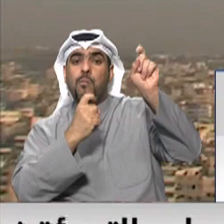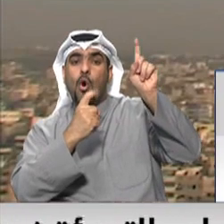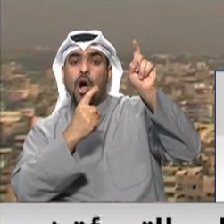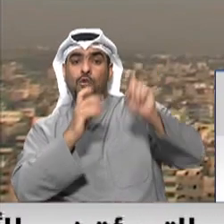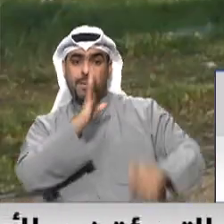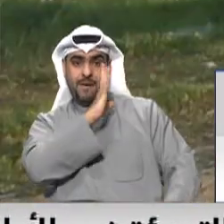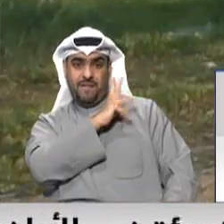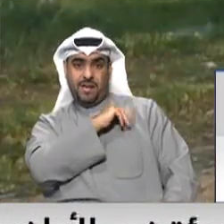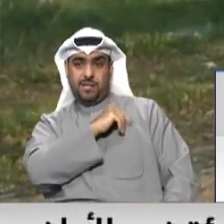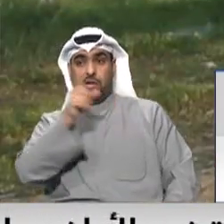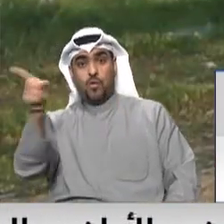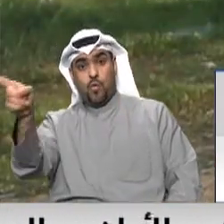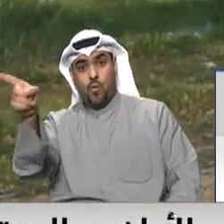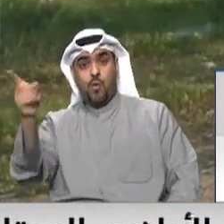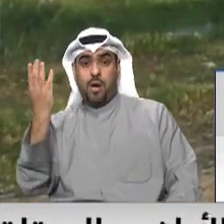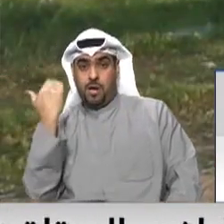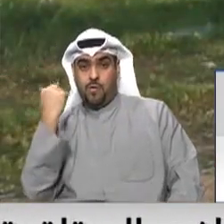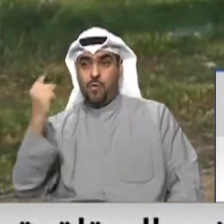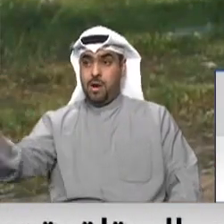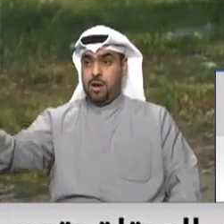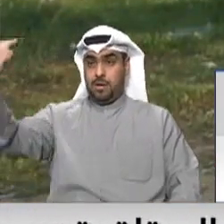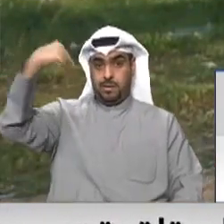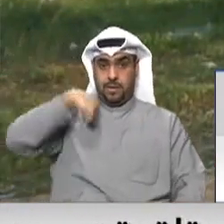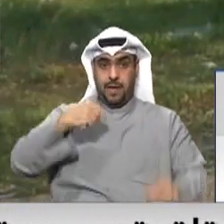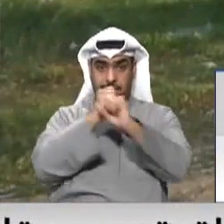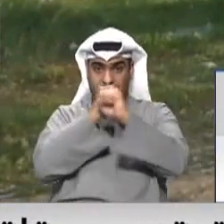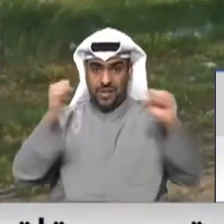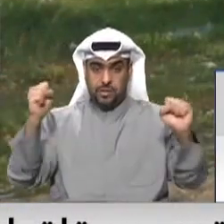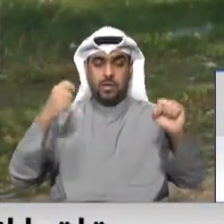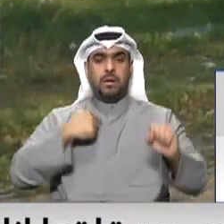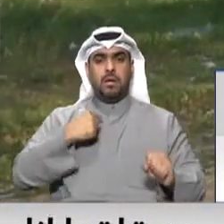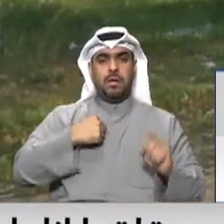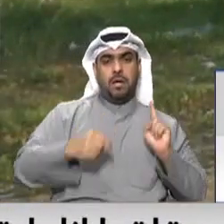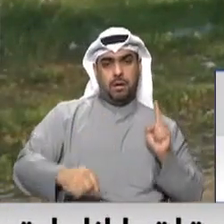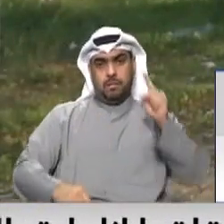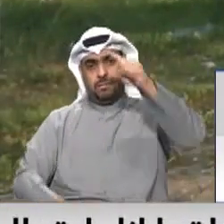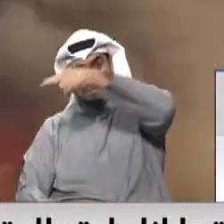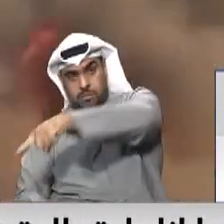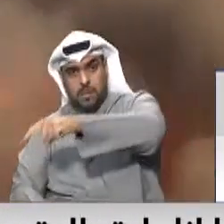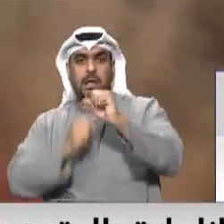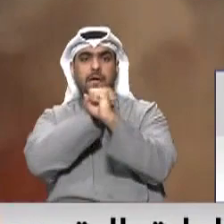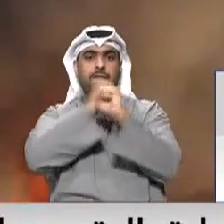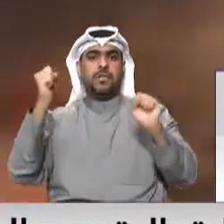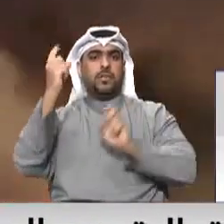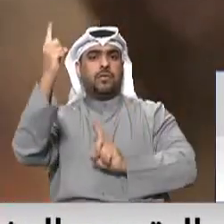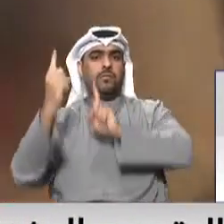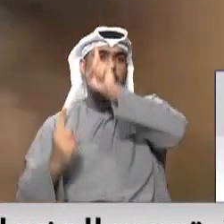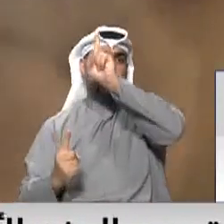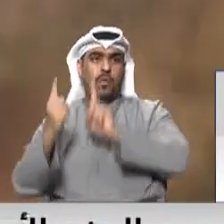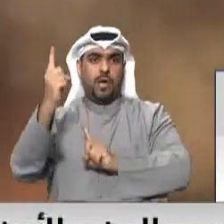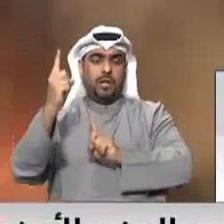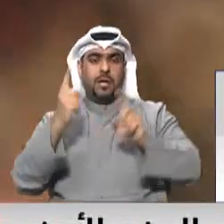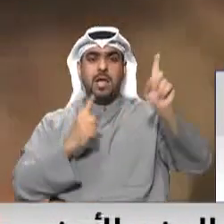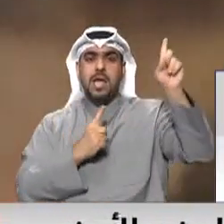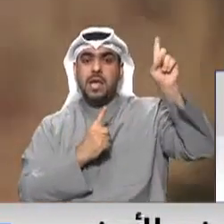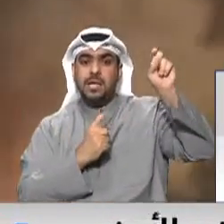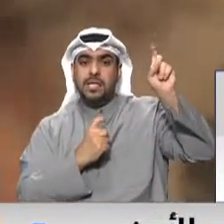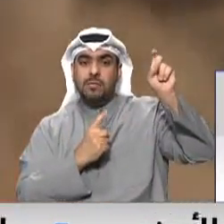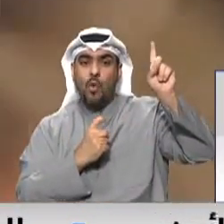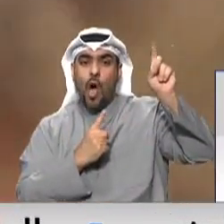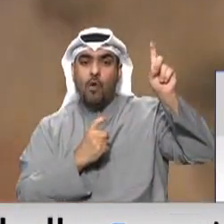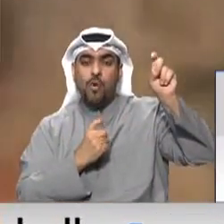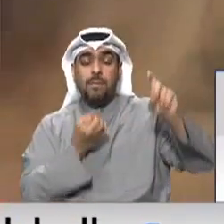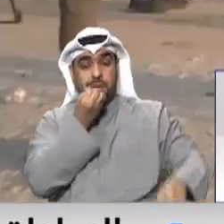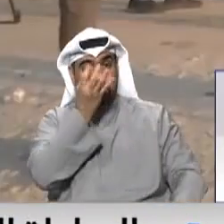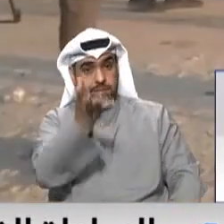قطاع غزة، هذا وقد نددت فصائل المقاومة بالعملية العسكرية التي نفذها الجيش الإسرائيلي